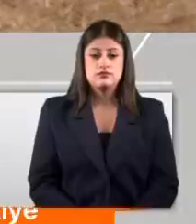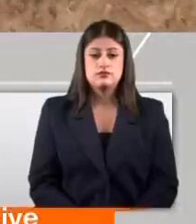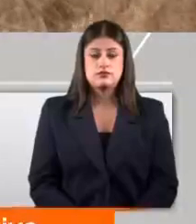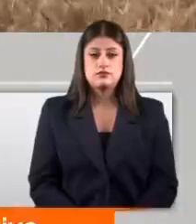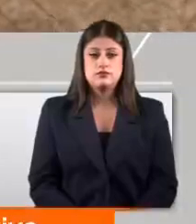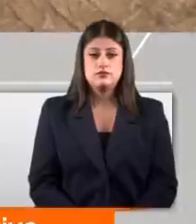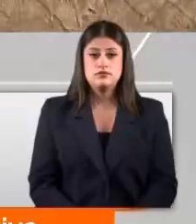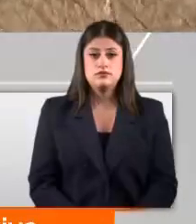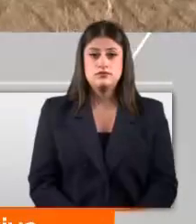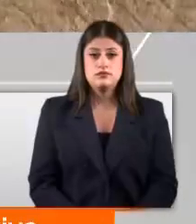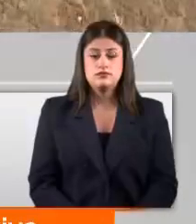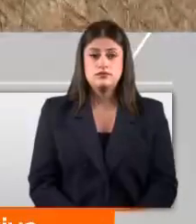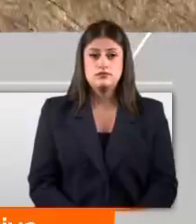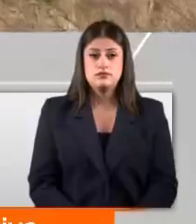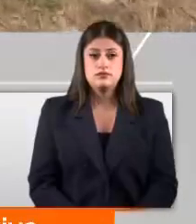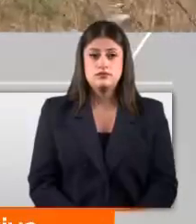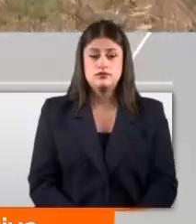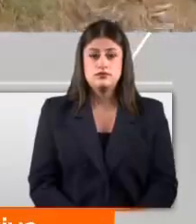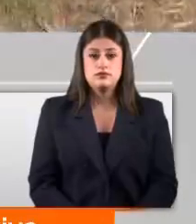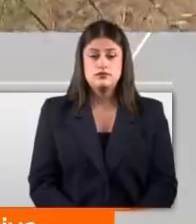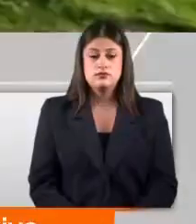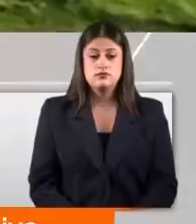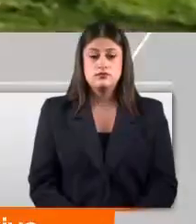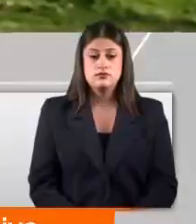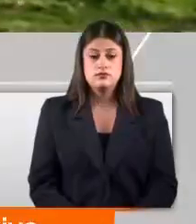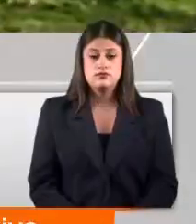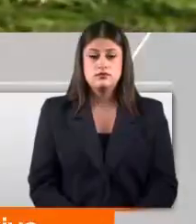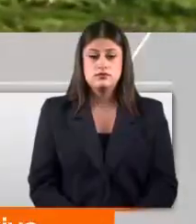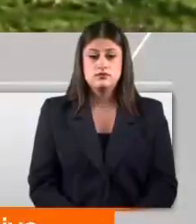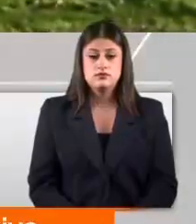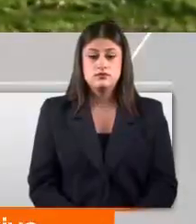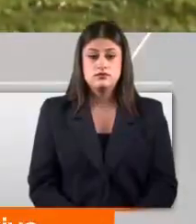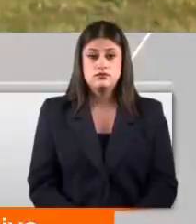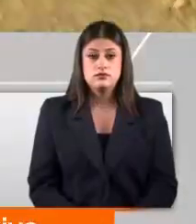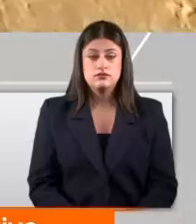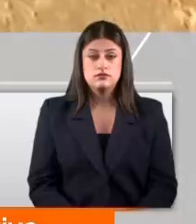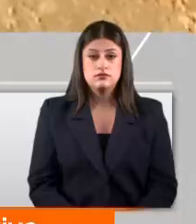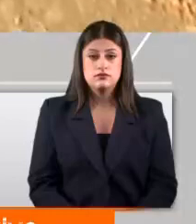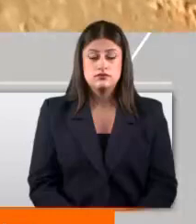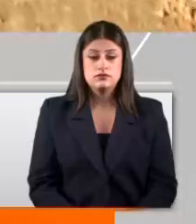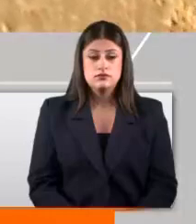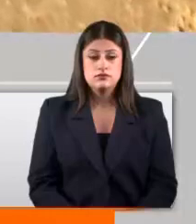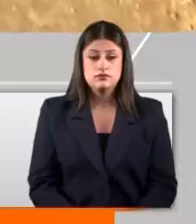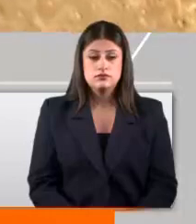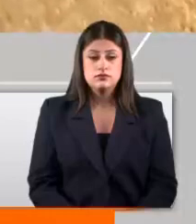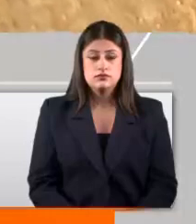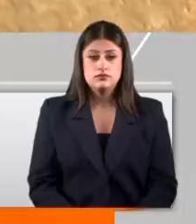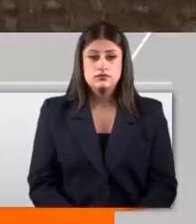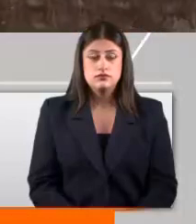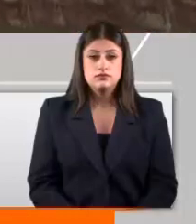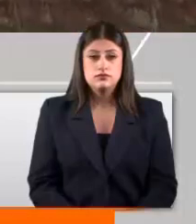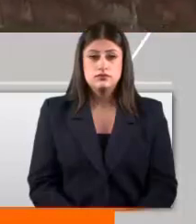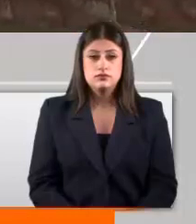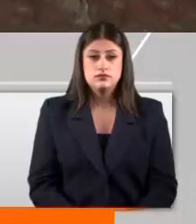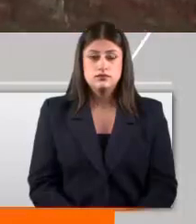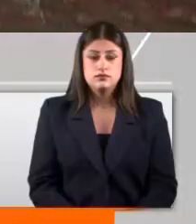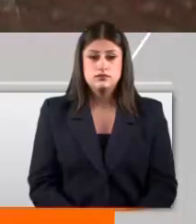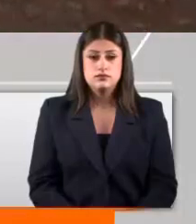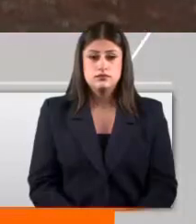alırsak aşağı yukarı 8 milyon 10 milyon civarı fiyat istenmekte. Geçen sene ne kadardı? Geçen sene de